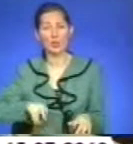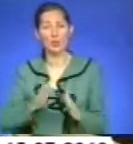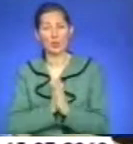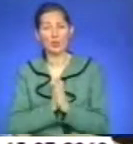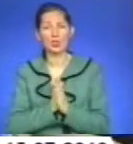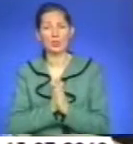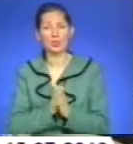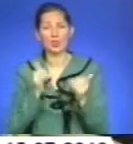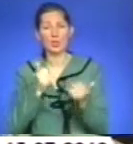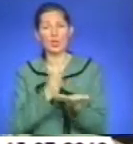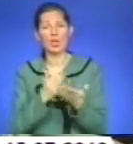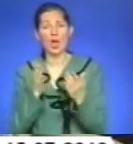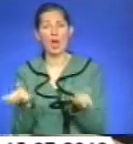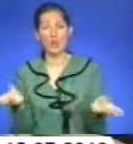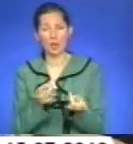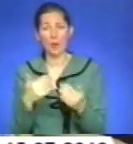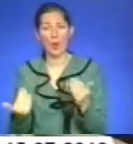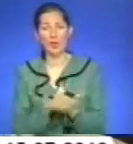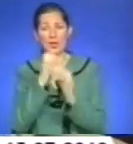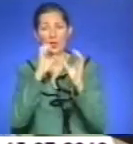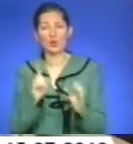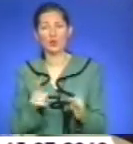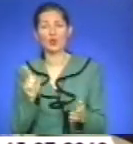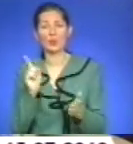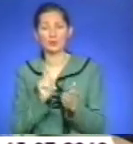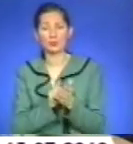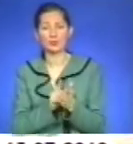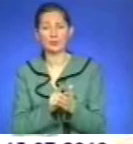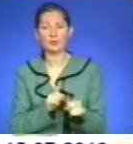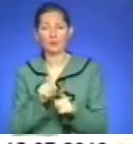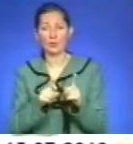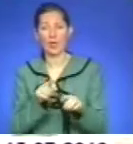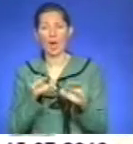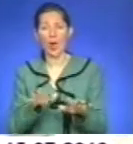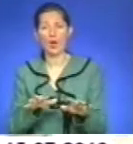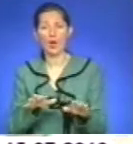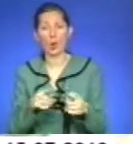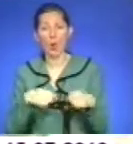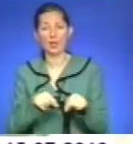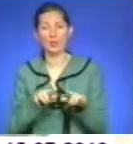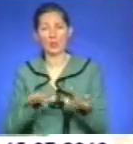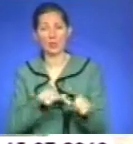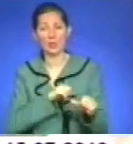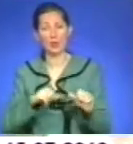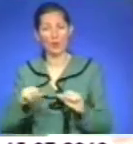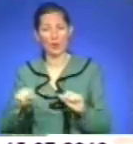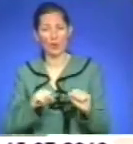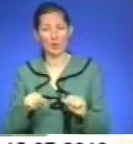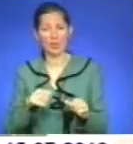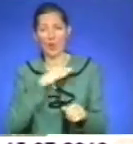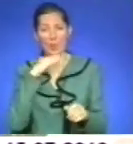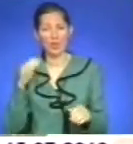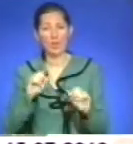На сьогодні є потреба у нових законах щодо повноважень і реформування органів місцевого самоврядування. Бо наразі чимало правових питань